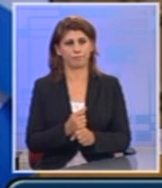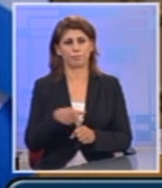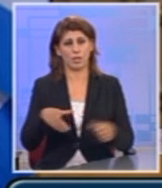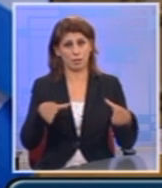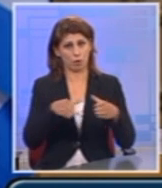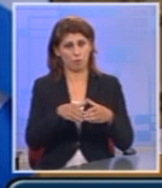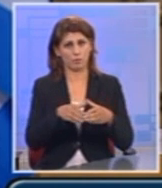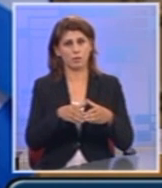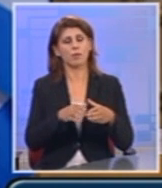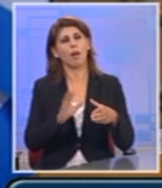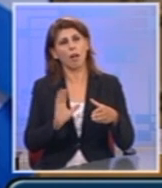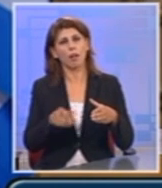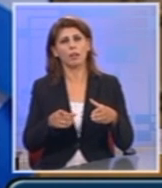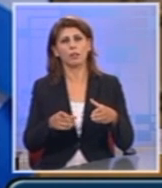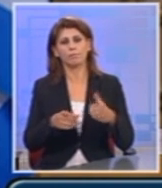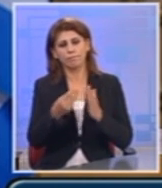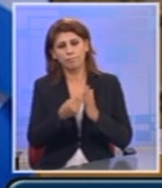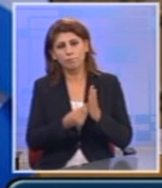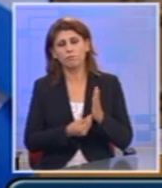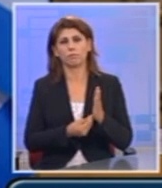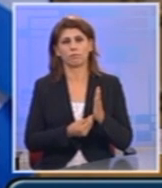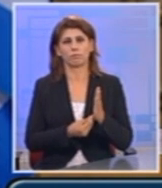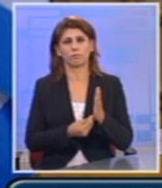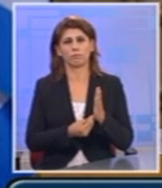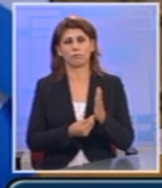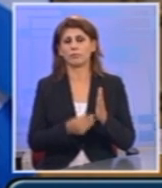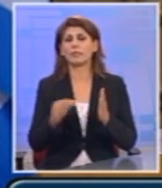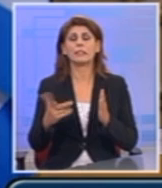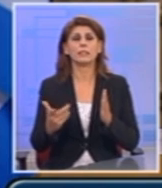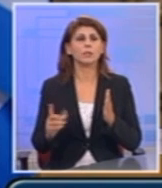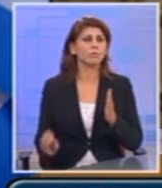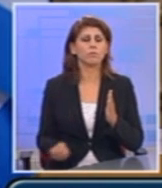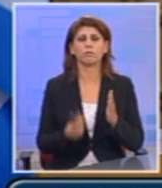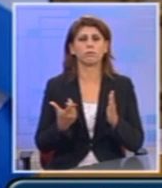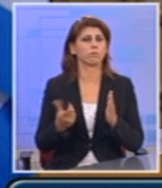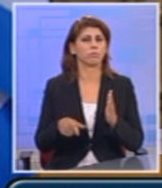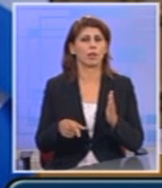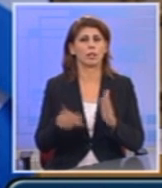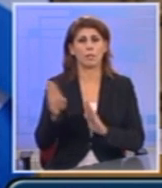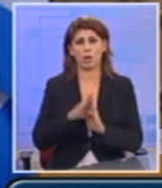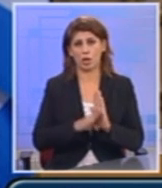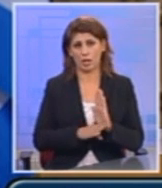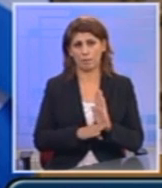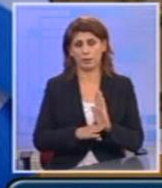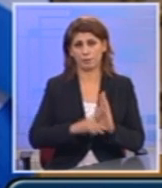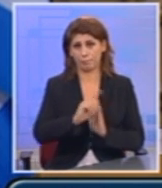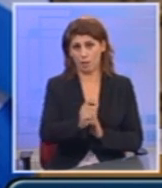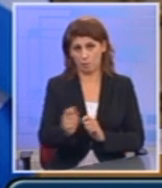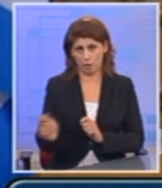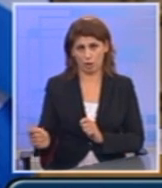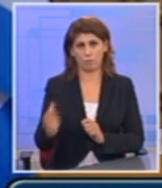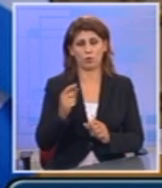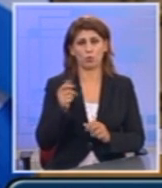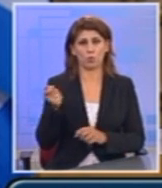επιτροπής αλλά και για την αποτίμηση του τι προκάλεσαν τα προγράμματα αποπληρωμής του